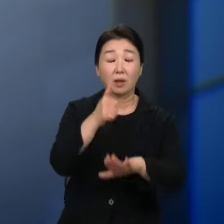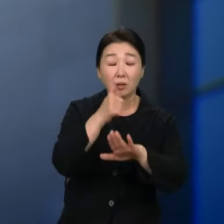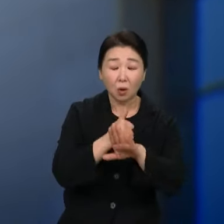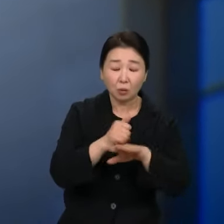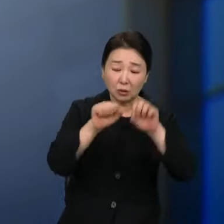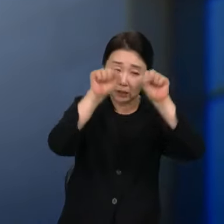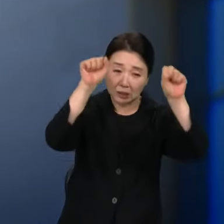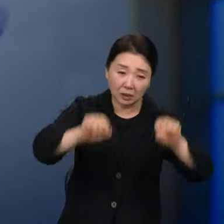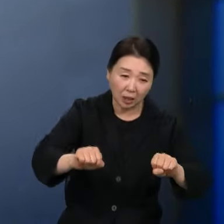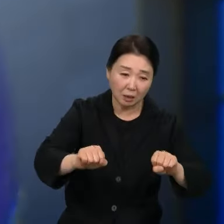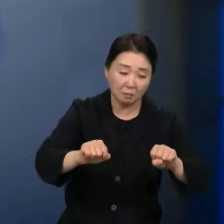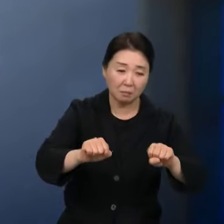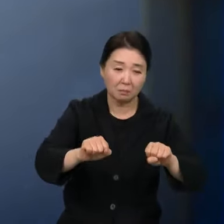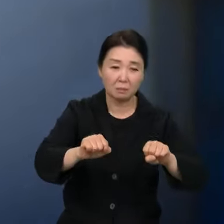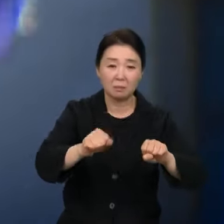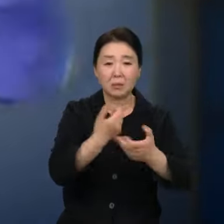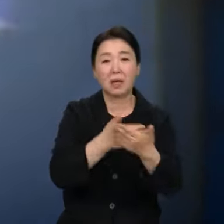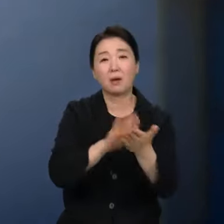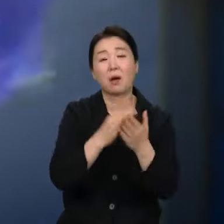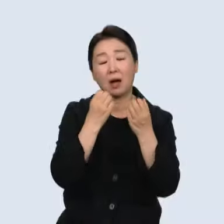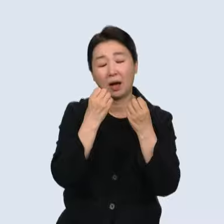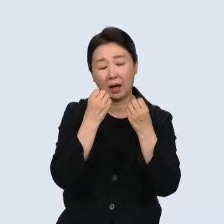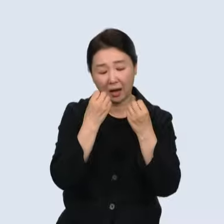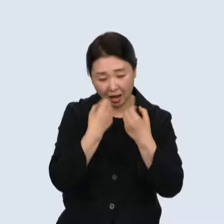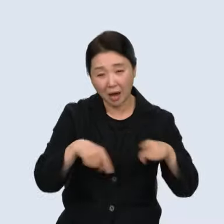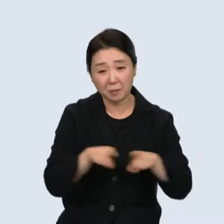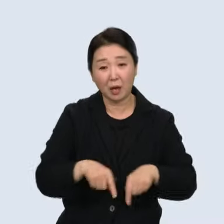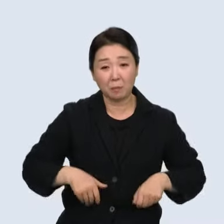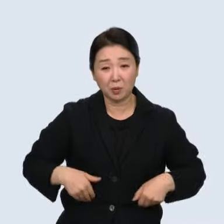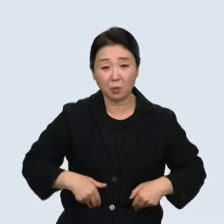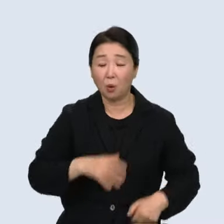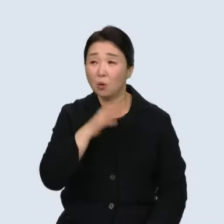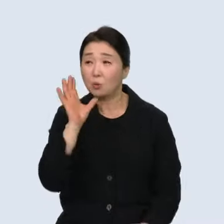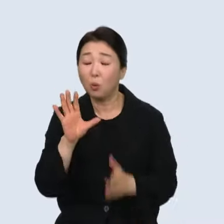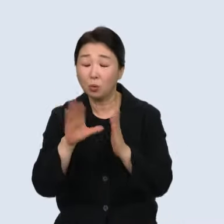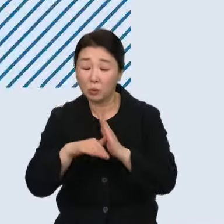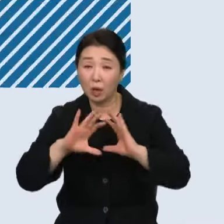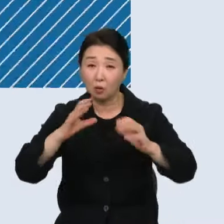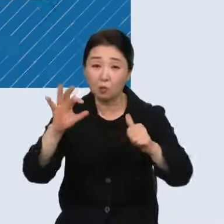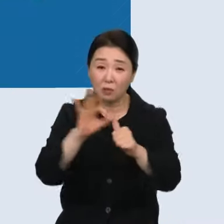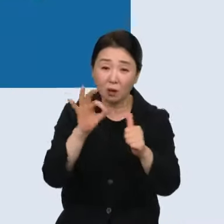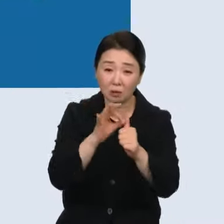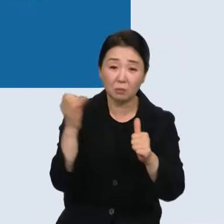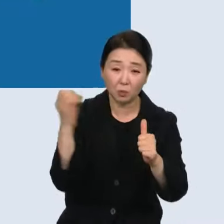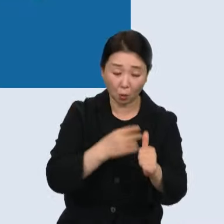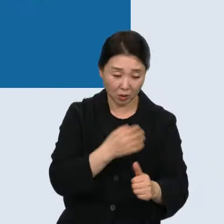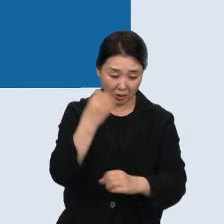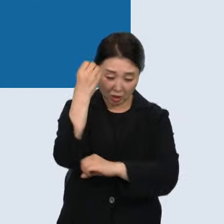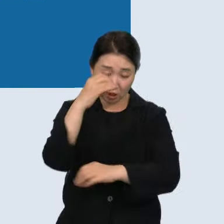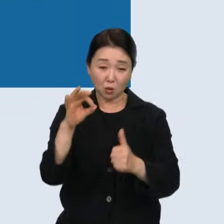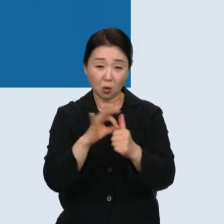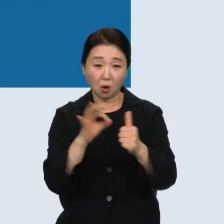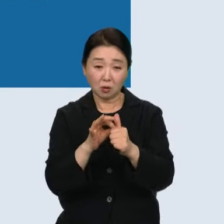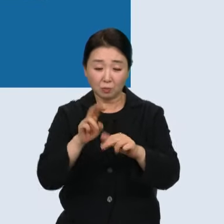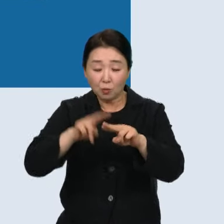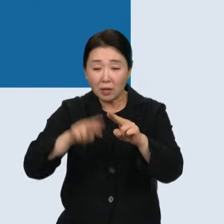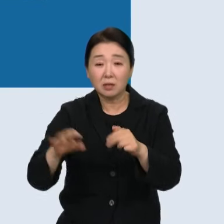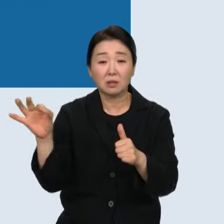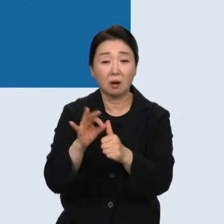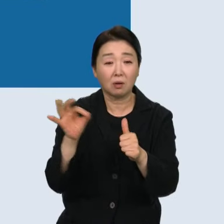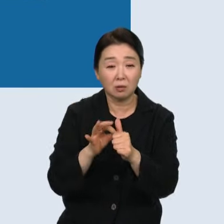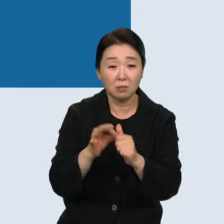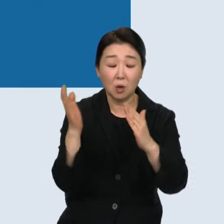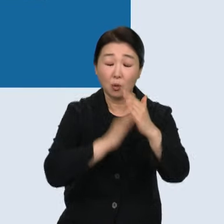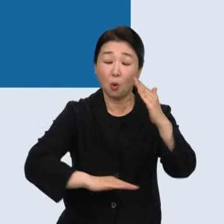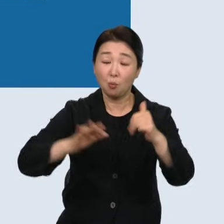구조개혁이 함께 필요하다는 목소리가 나옵니다. 노후에는 국민연금뿐 아니라 기초연금, 퇴직연금에